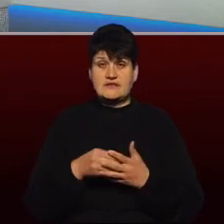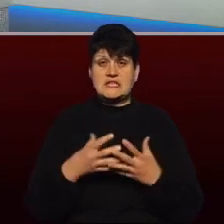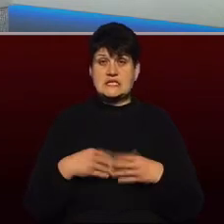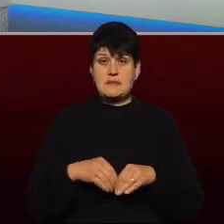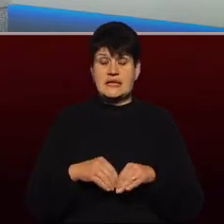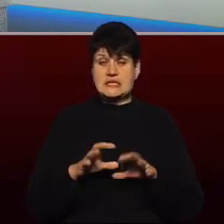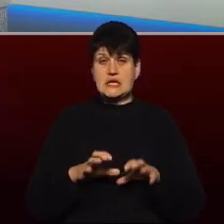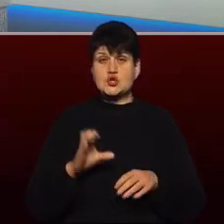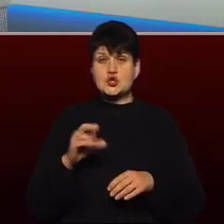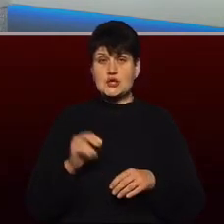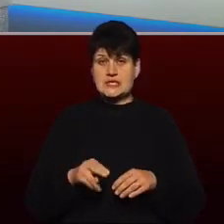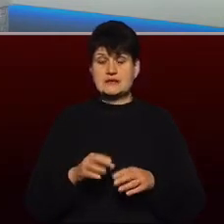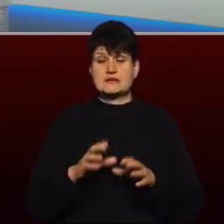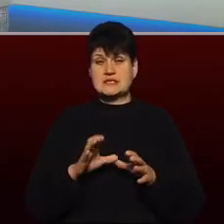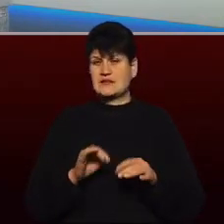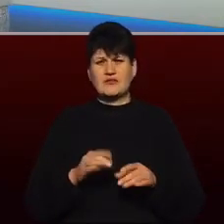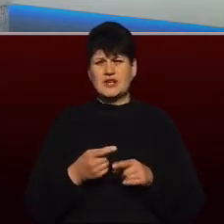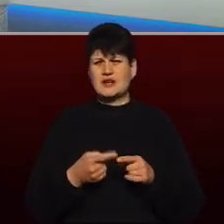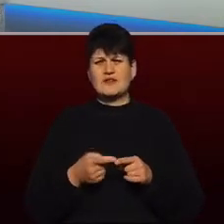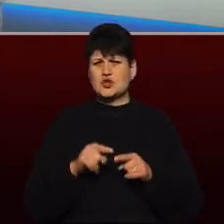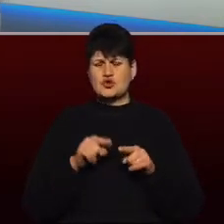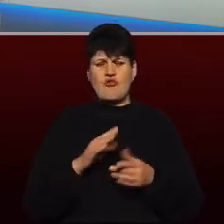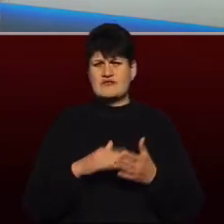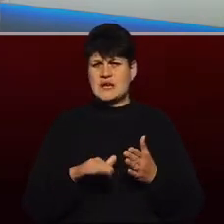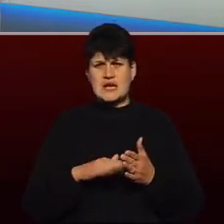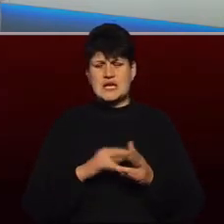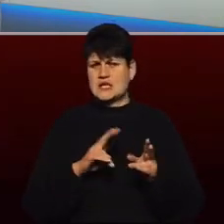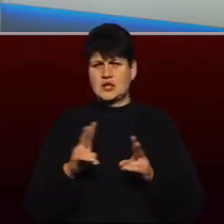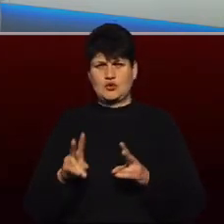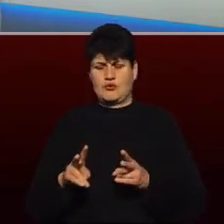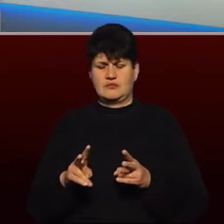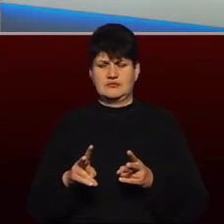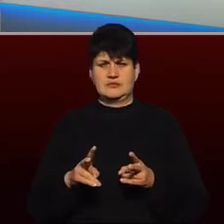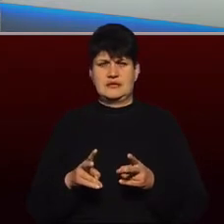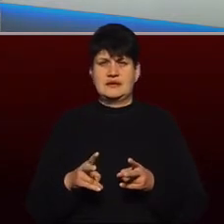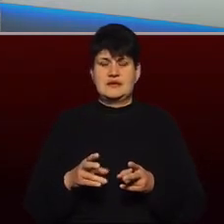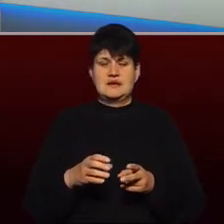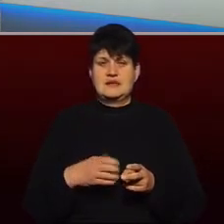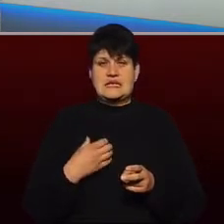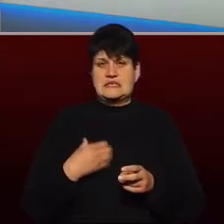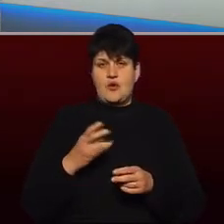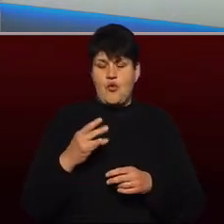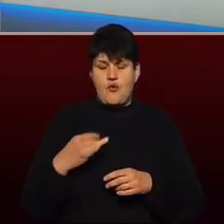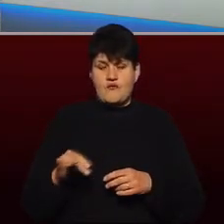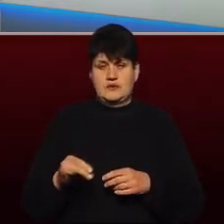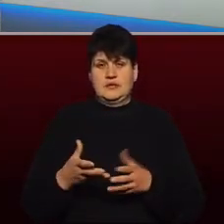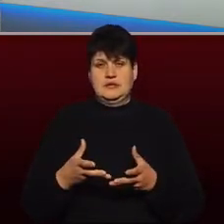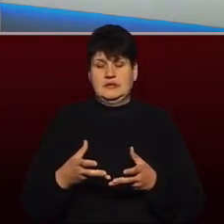соціальний статус, це від цього взагалі ніхто. Статус не впливає на страхування не заразитись на